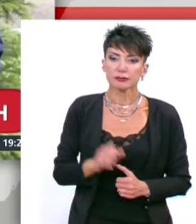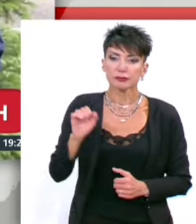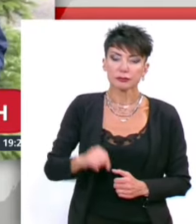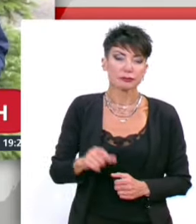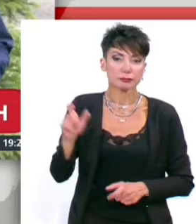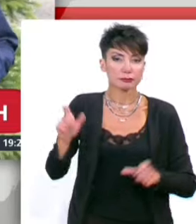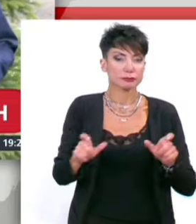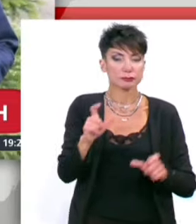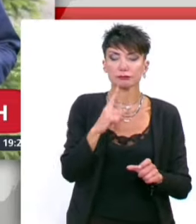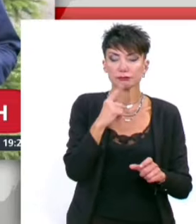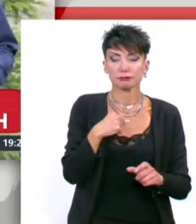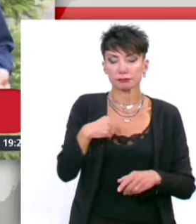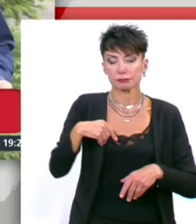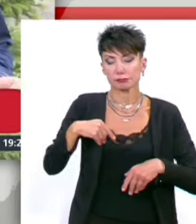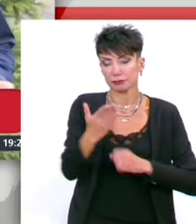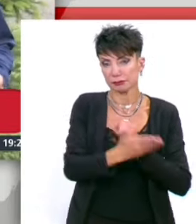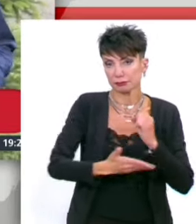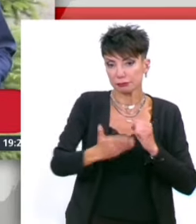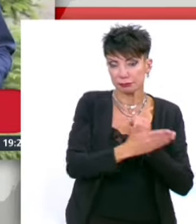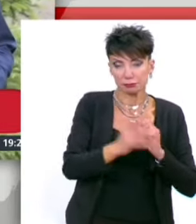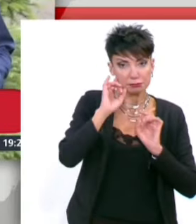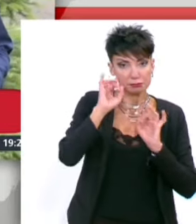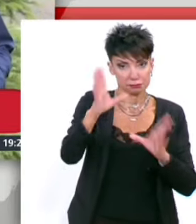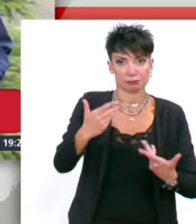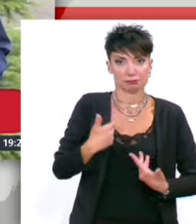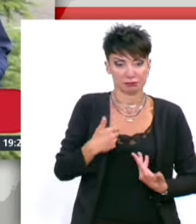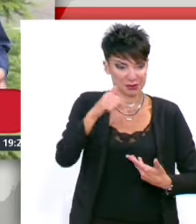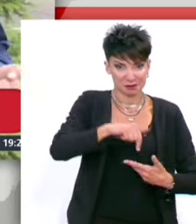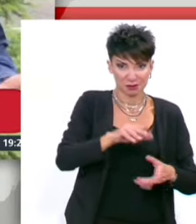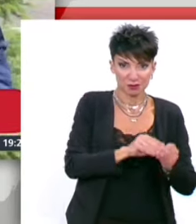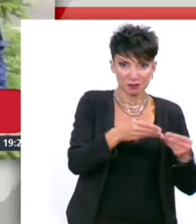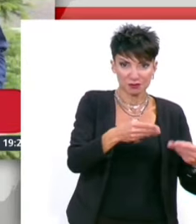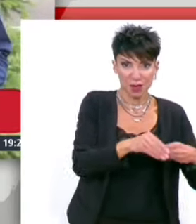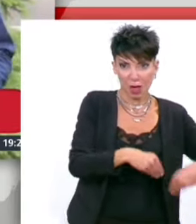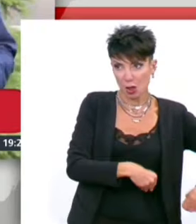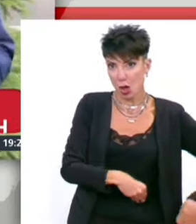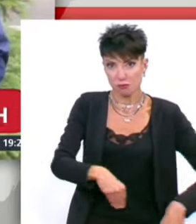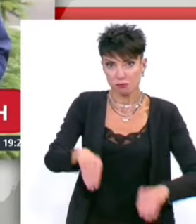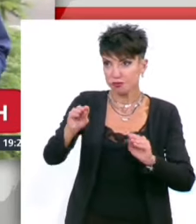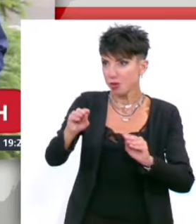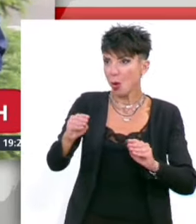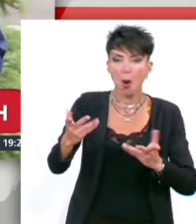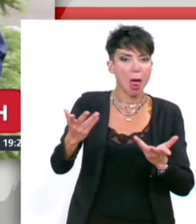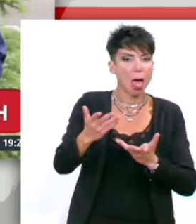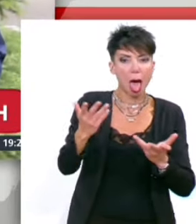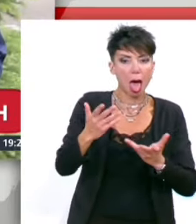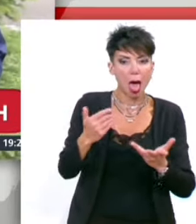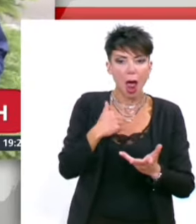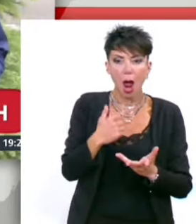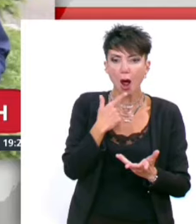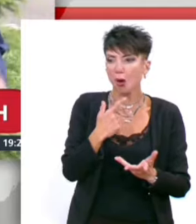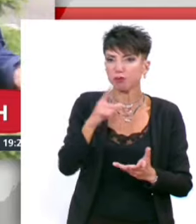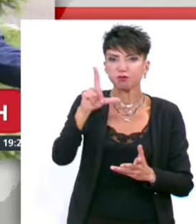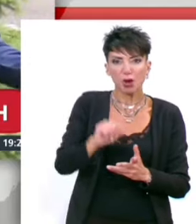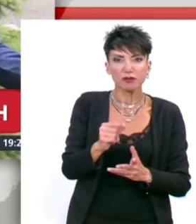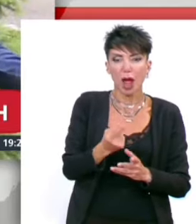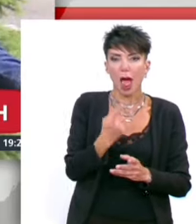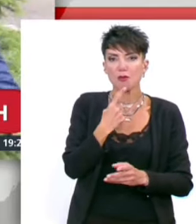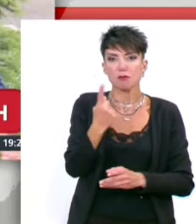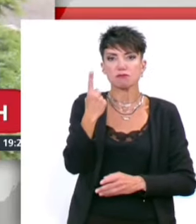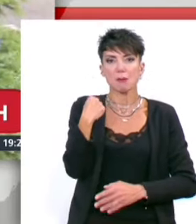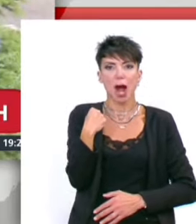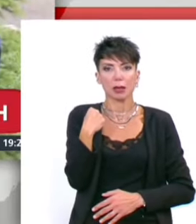παραγωγοί δεν μπορούν να εξηγήσουν πώς γίνεται να φεύγουν φέτος τα βερίκοκα από το χωράφι φθηνότερα σε σύγκριση με πέρυσι.